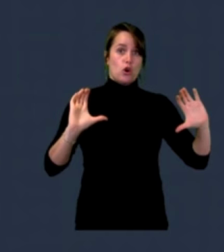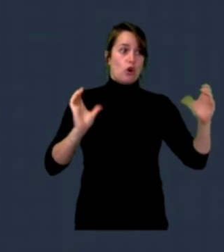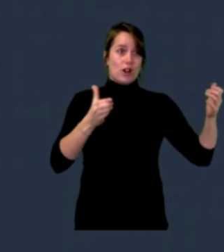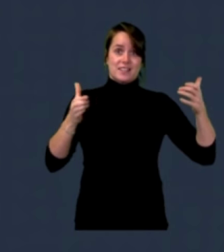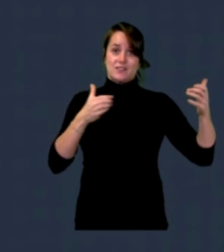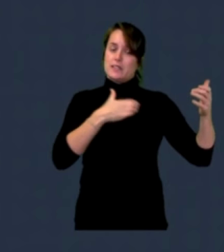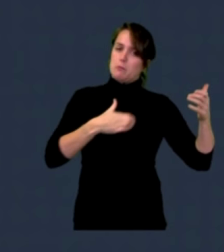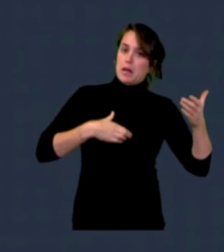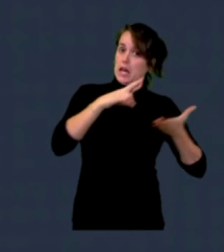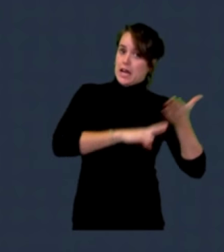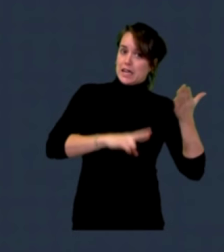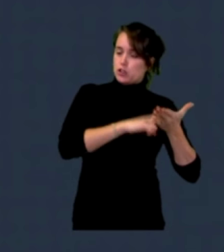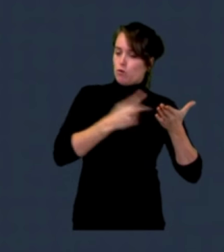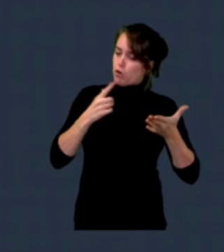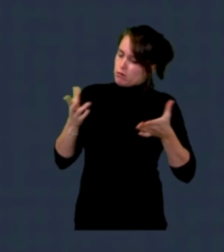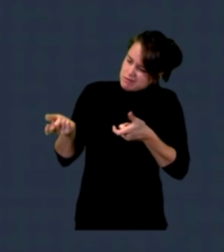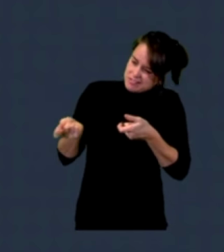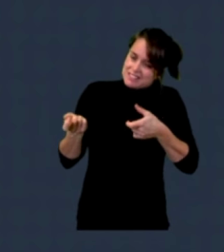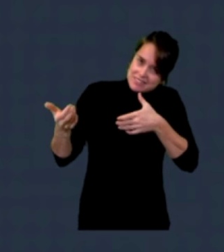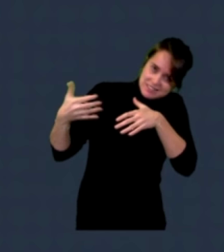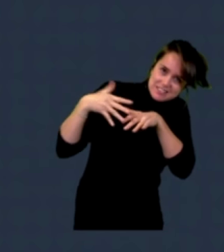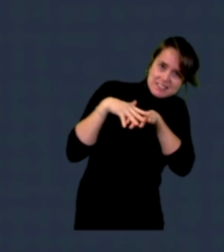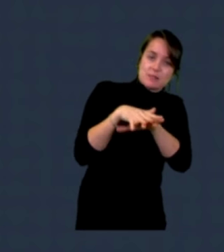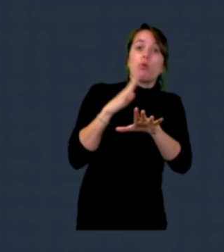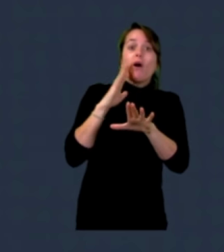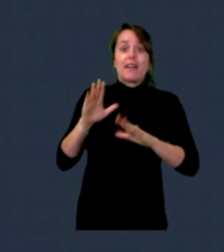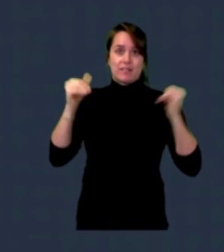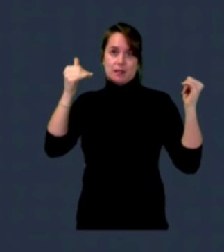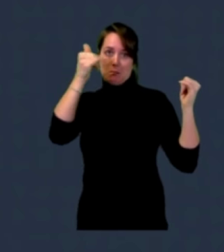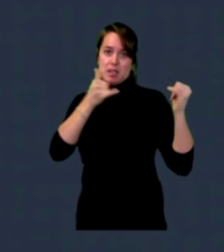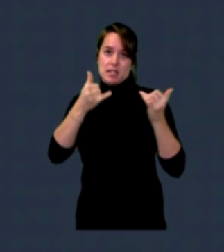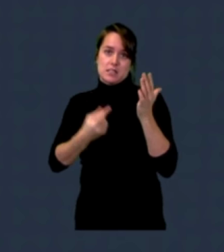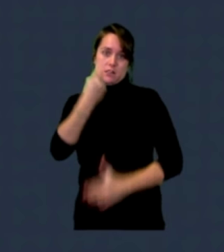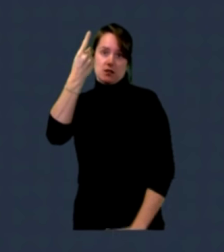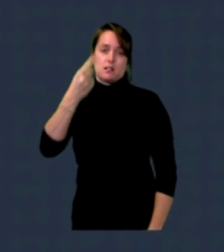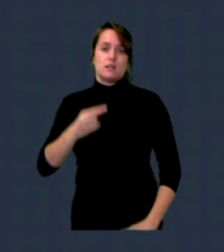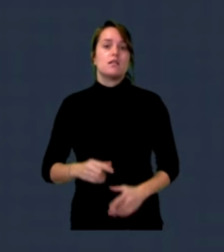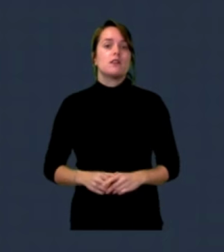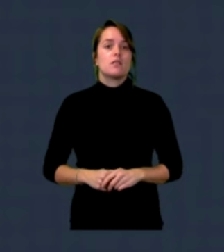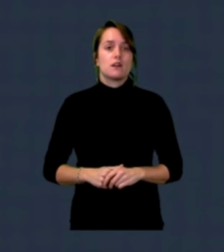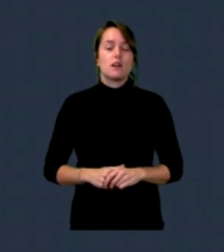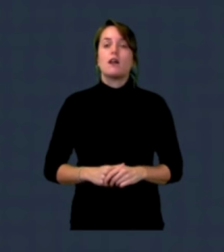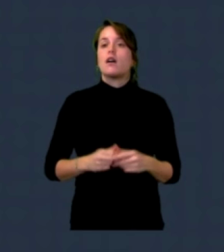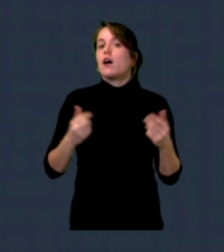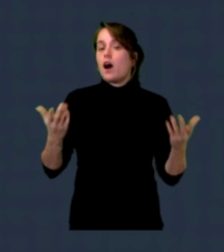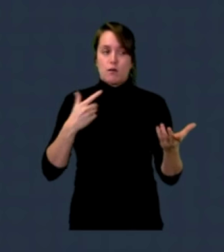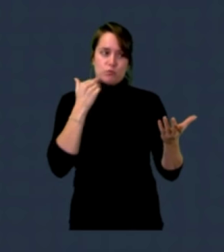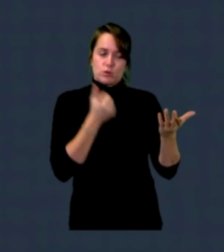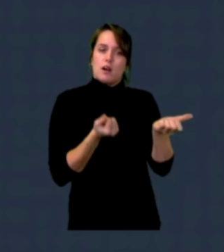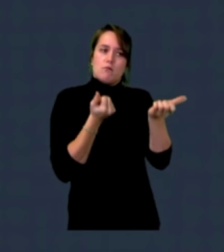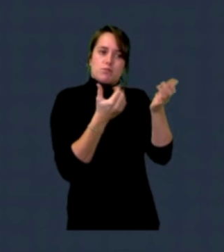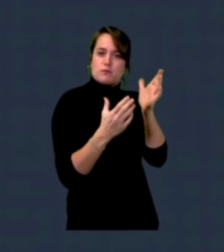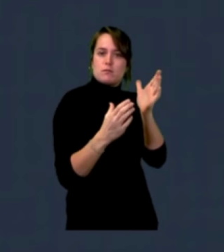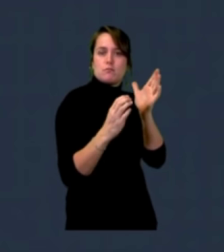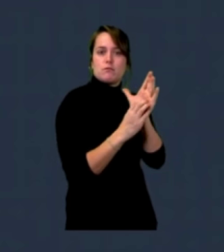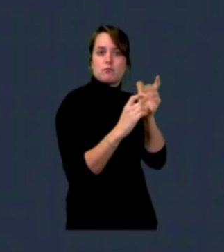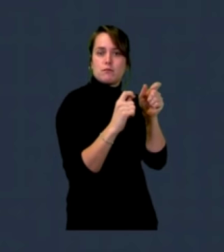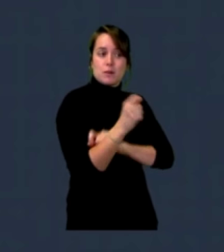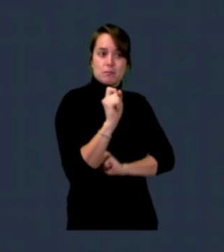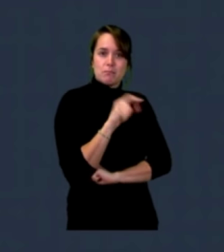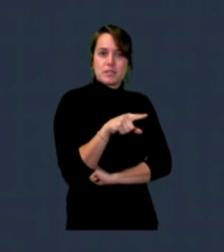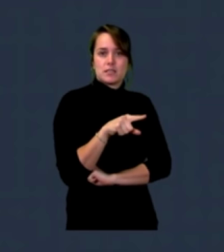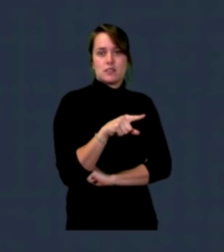cette réinsertion et sur cette prévention de la récidive. Donc nous reposons donc cet amendement, et puis encore